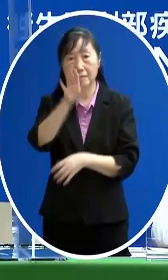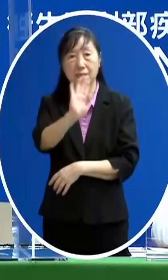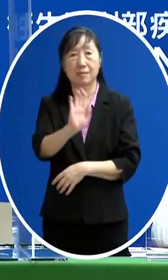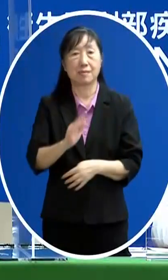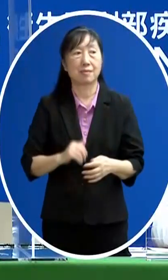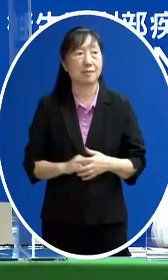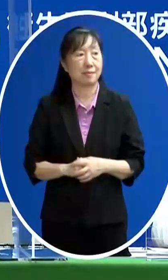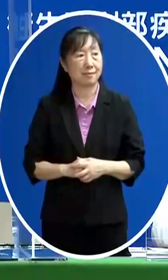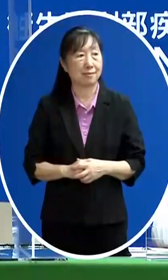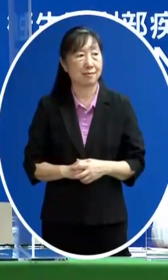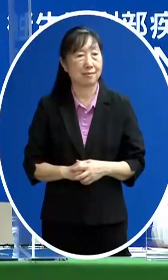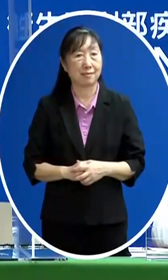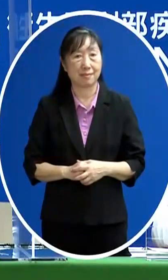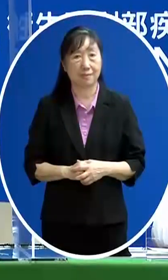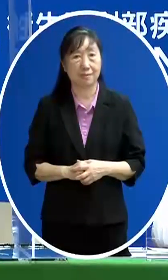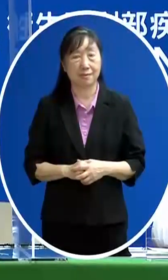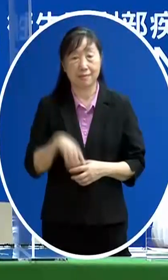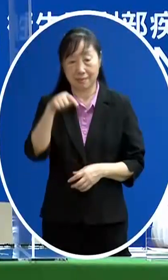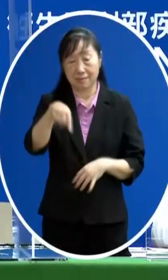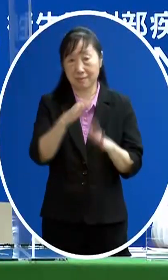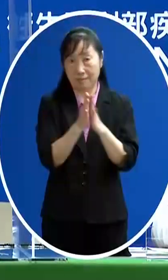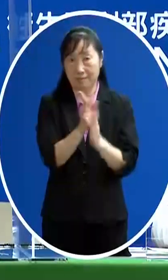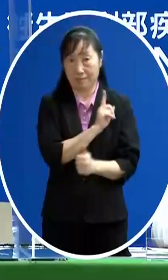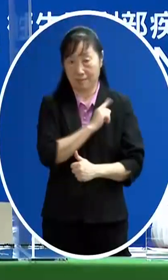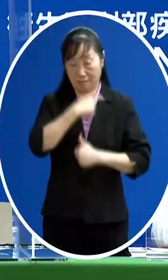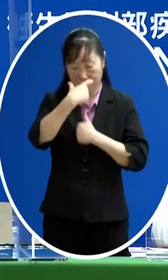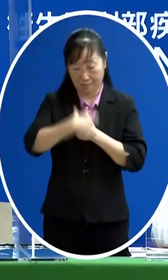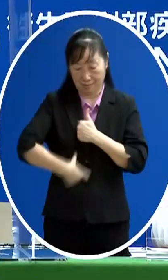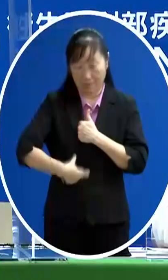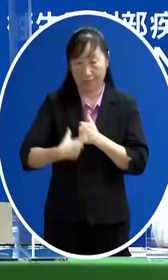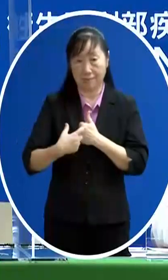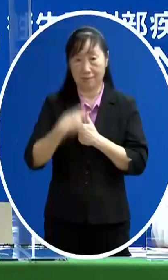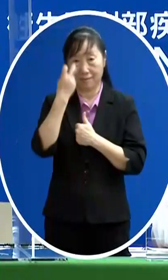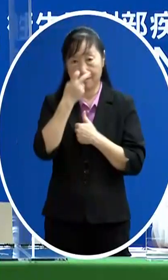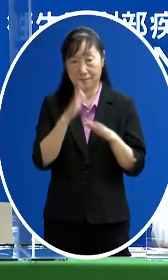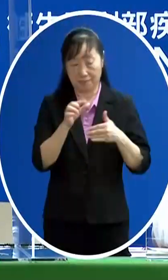好，那都属于自我生活的管理来配合的了。